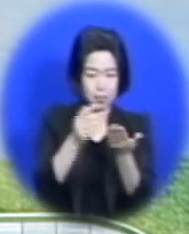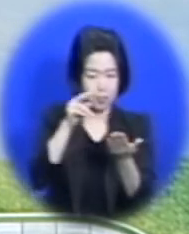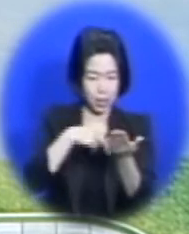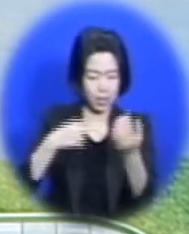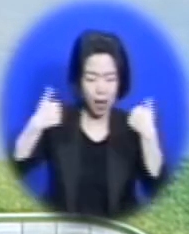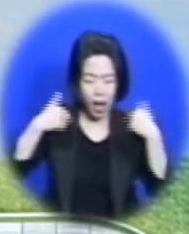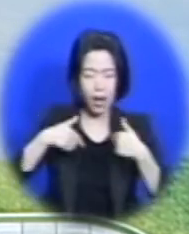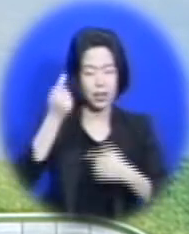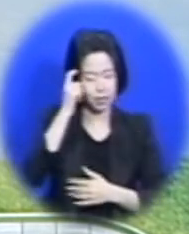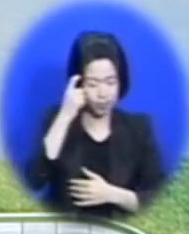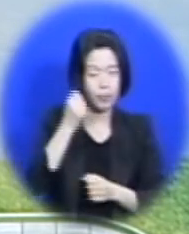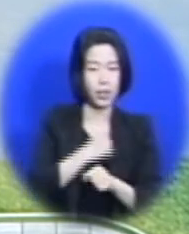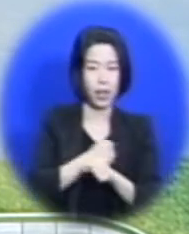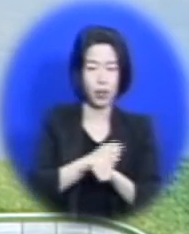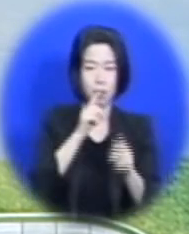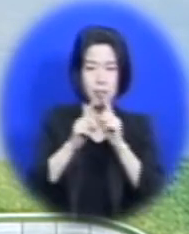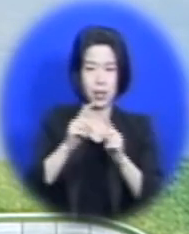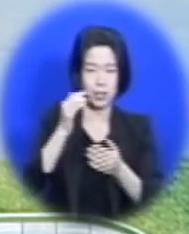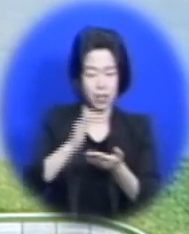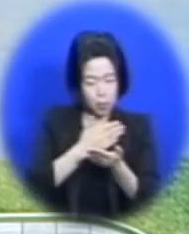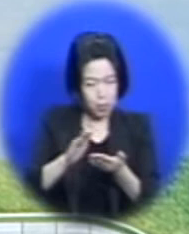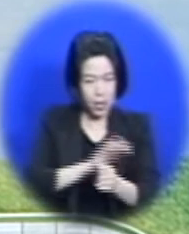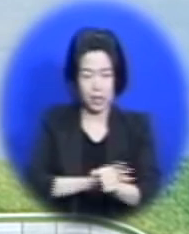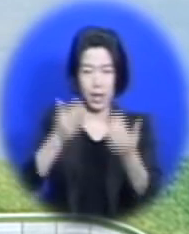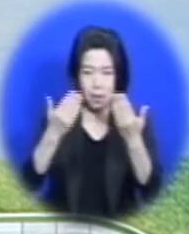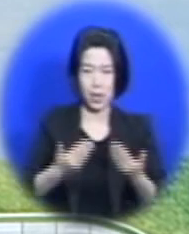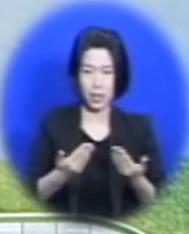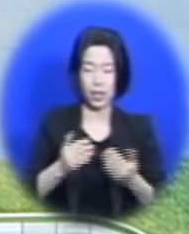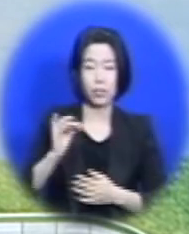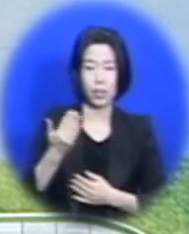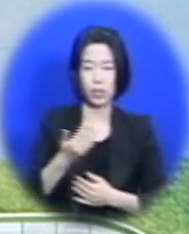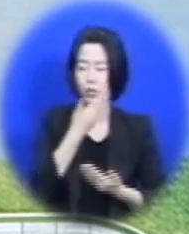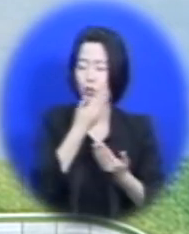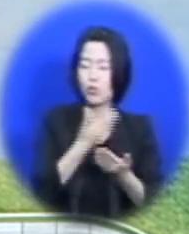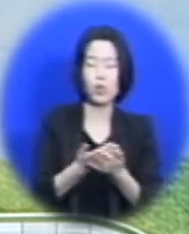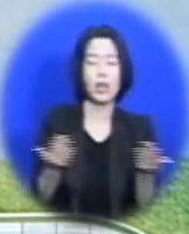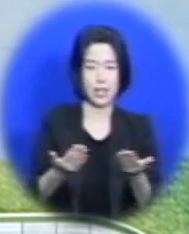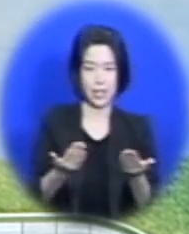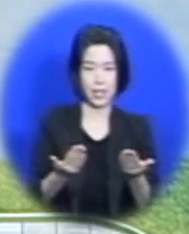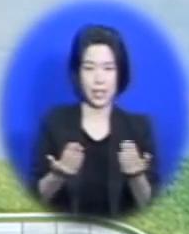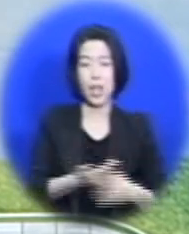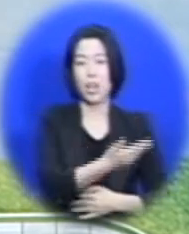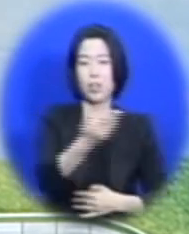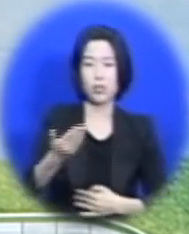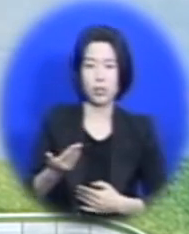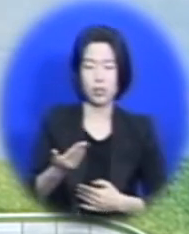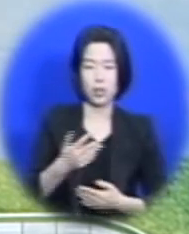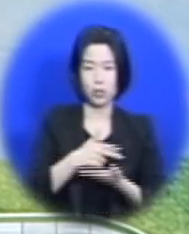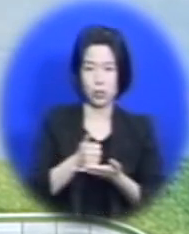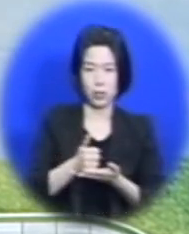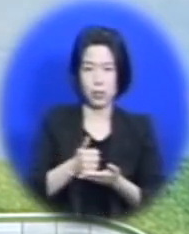묵상하고 말씀의 분별을 잘 받아야 되는 것이 중요한 일이긴 하지만 주님은 여러분에게 직접